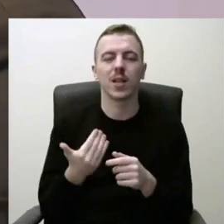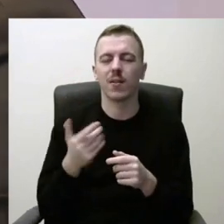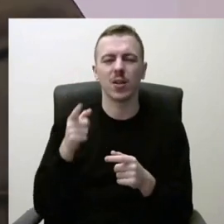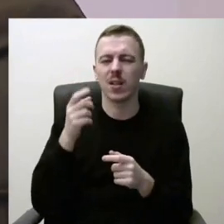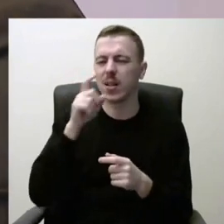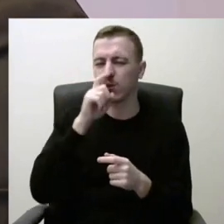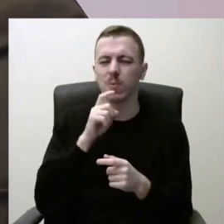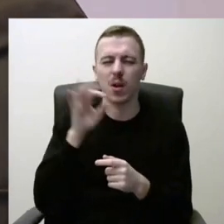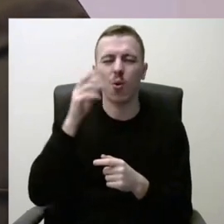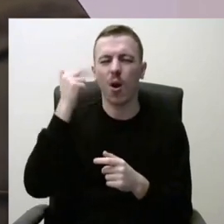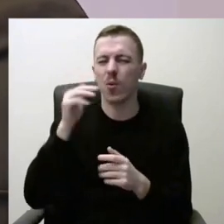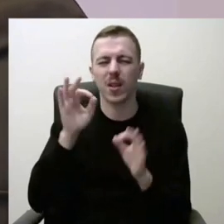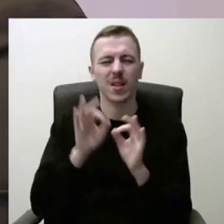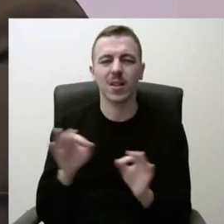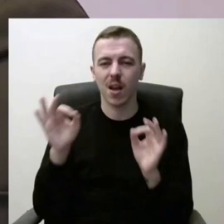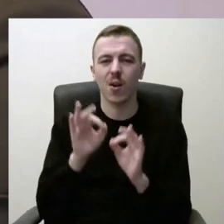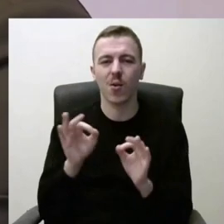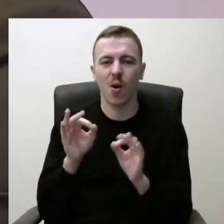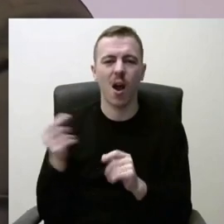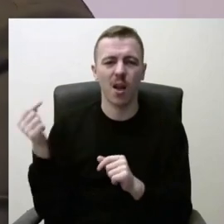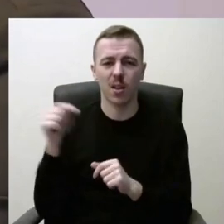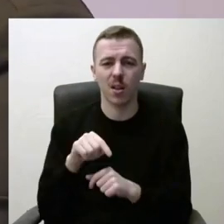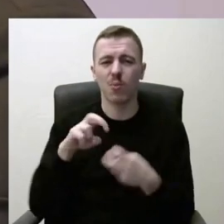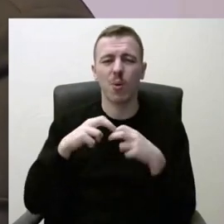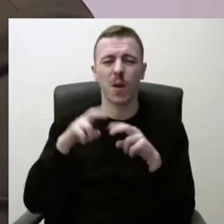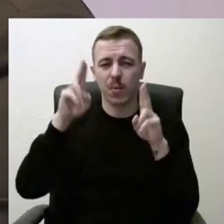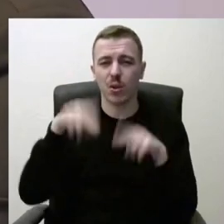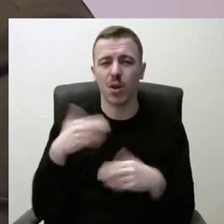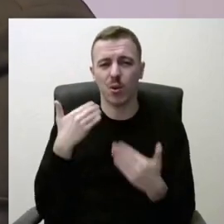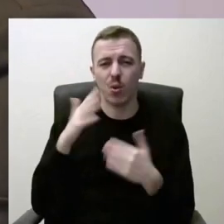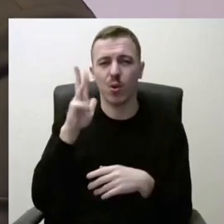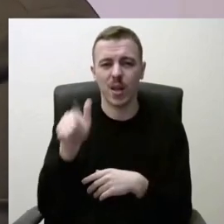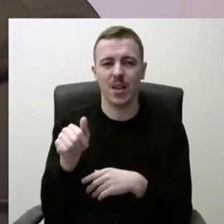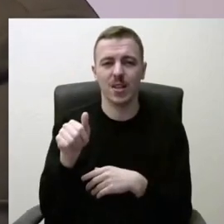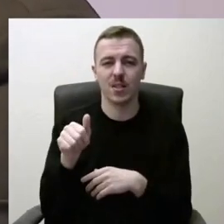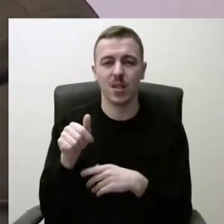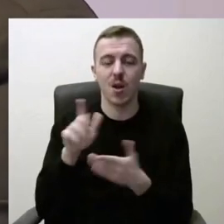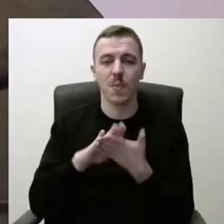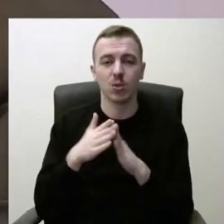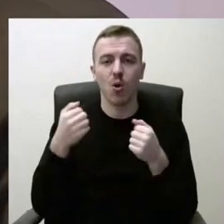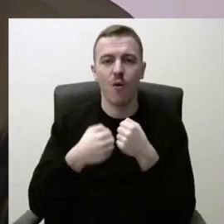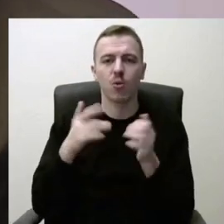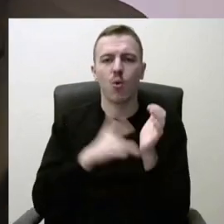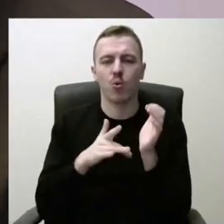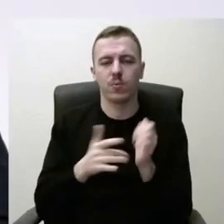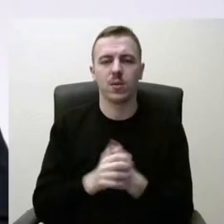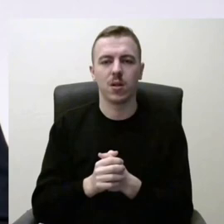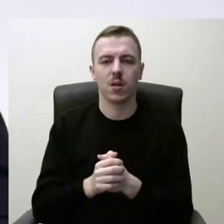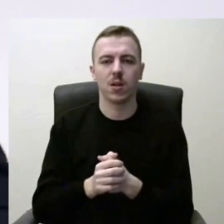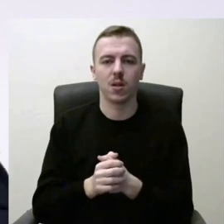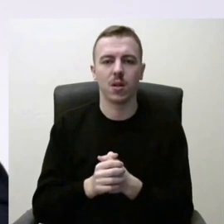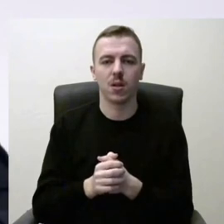Kauną ir neturi, nežino jų problemų, tai atrodo keista, kaip jis ruošia kovoti su korupcija.